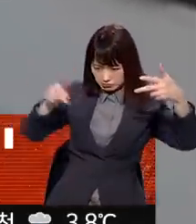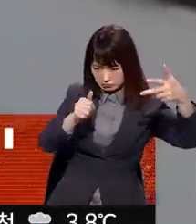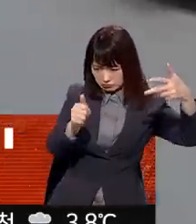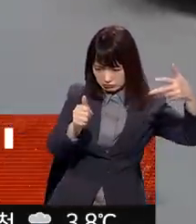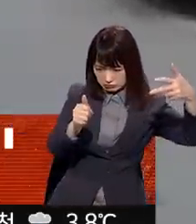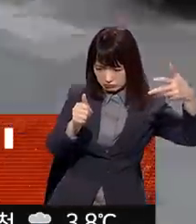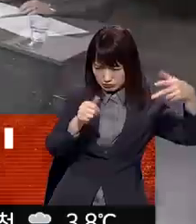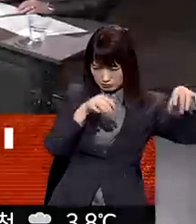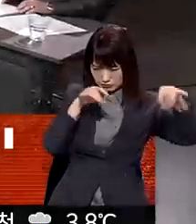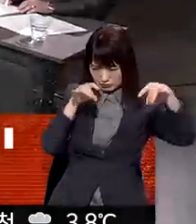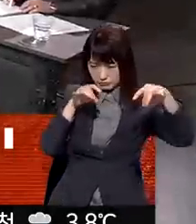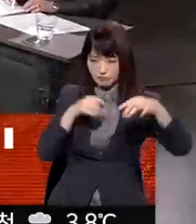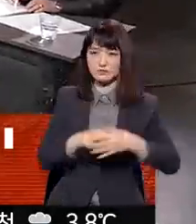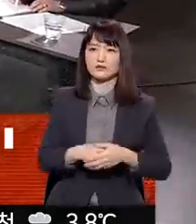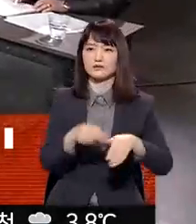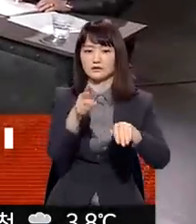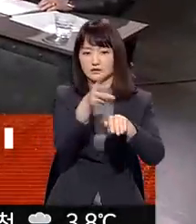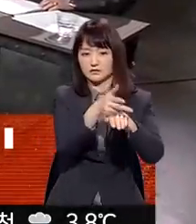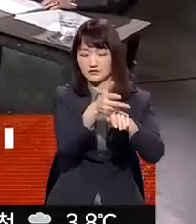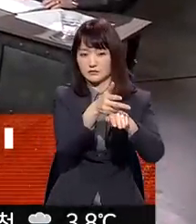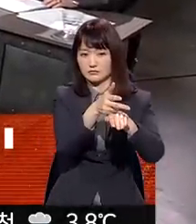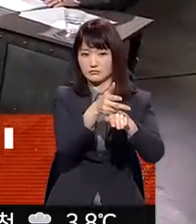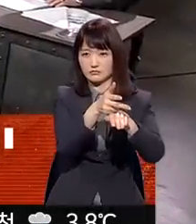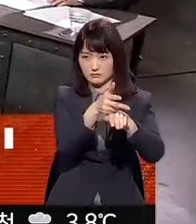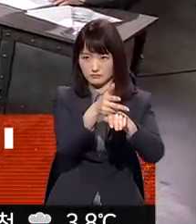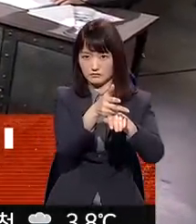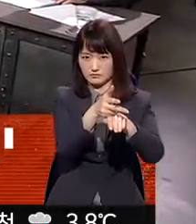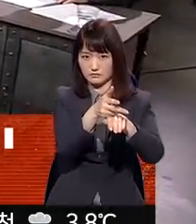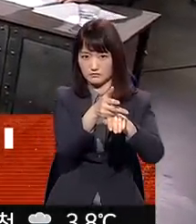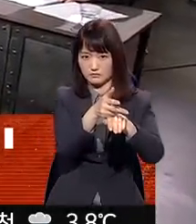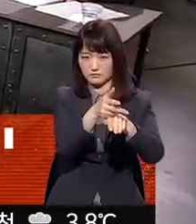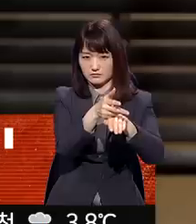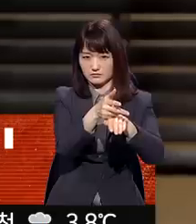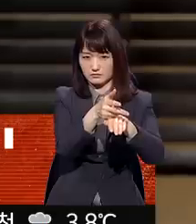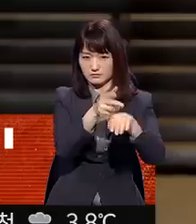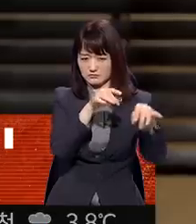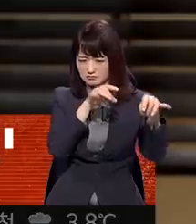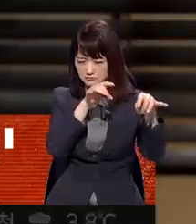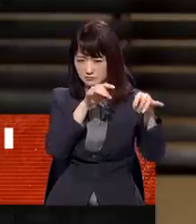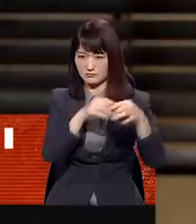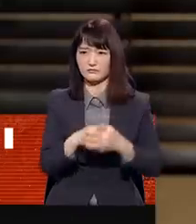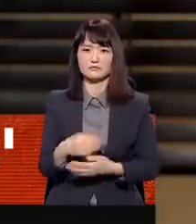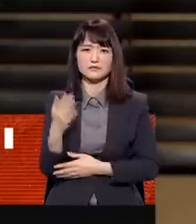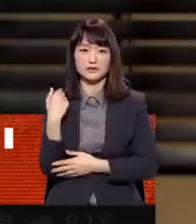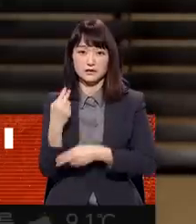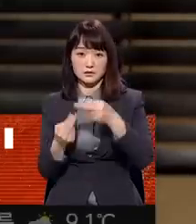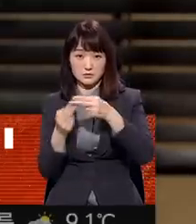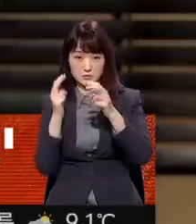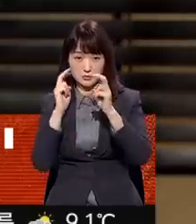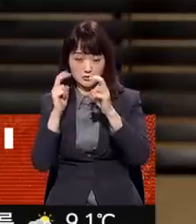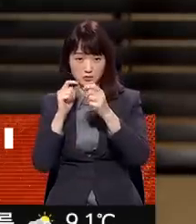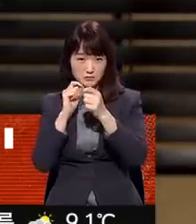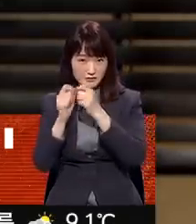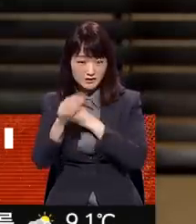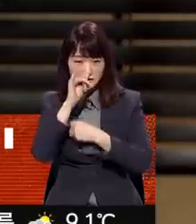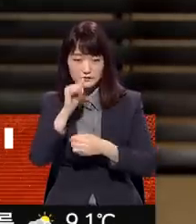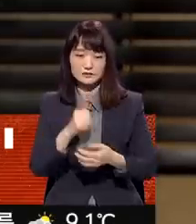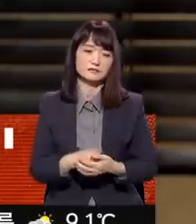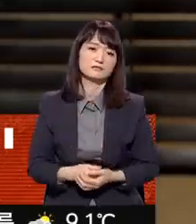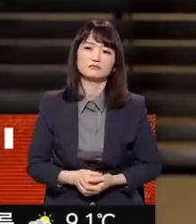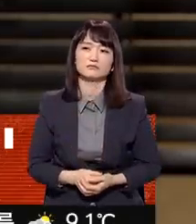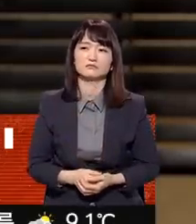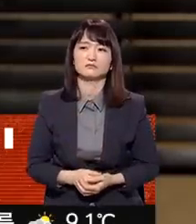있을 뿐더러 블랙박스가 온 차량에 거의 다 있지요. 예전에 이런 식으로 보험 사기를 하는 경우가 있었습니다. 첫 번째 영상 같은